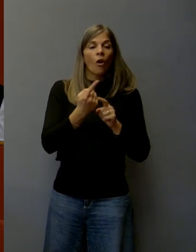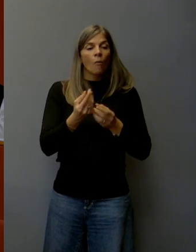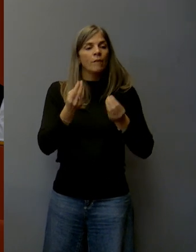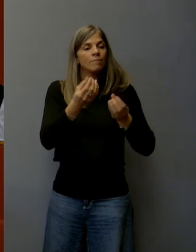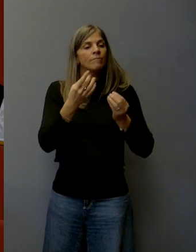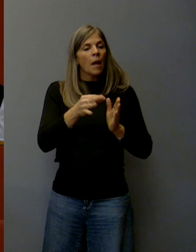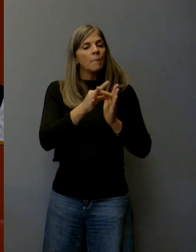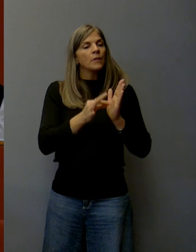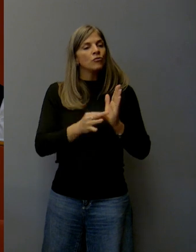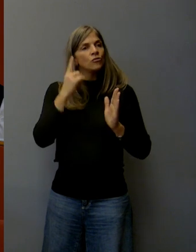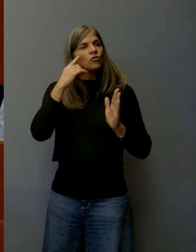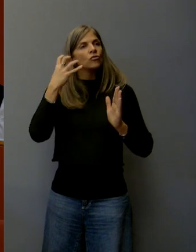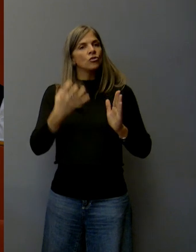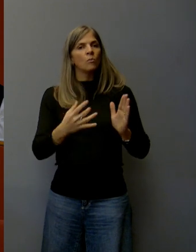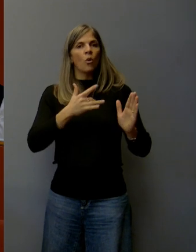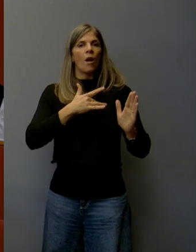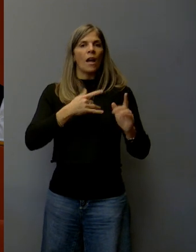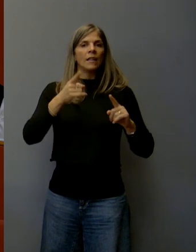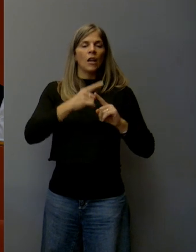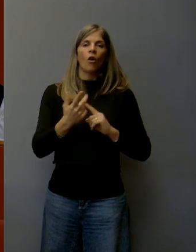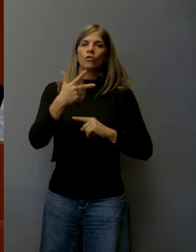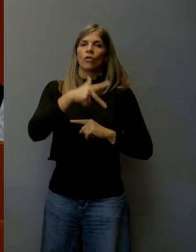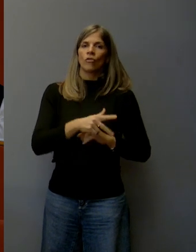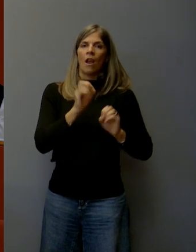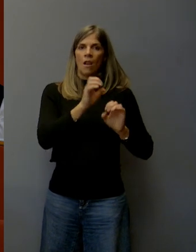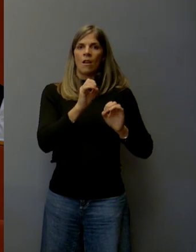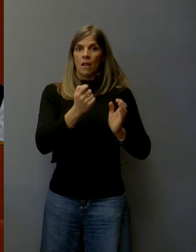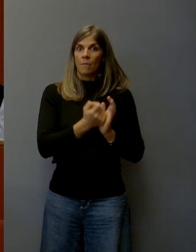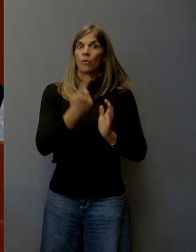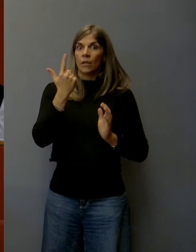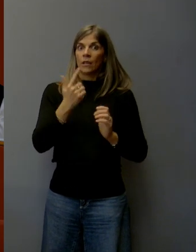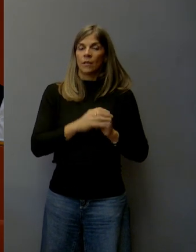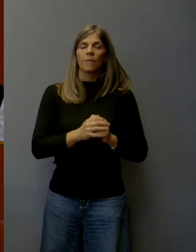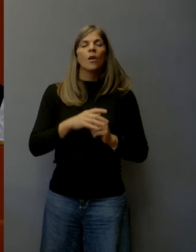e sociali questo era il 4432